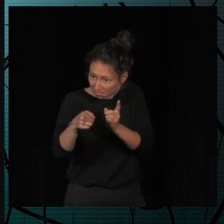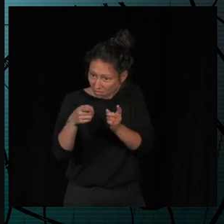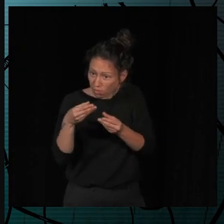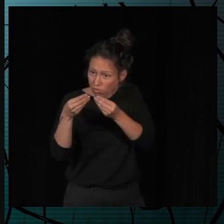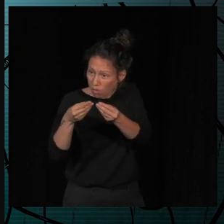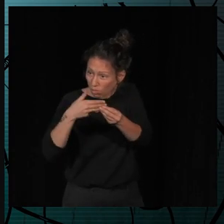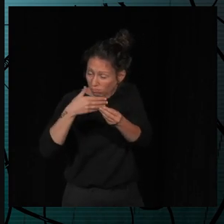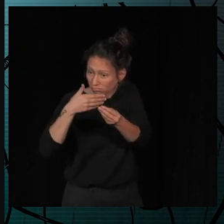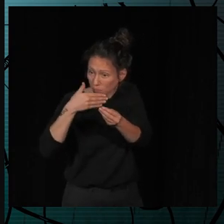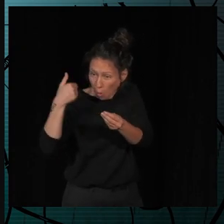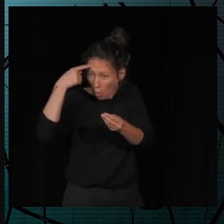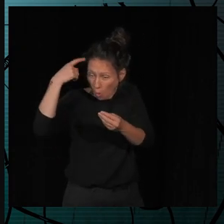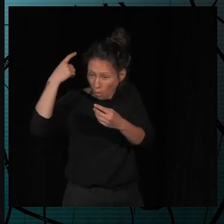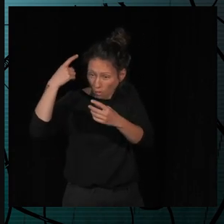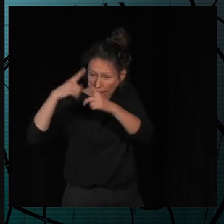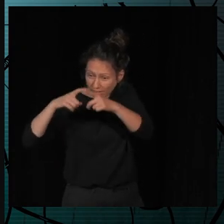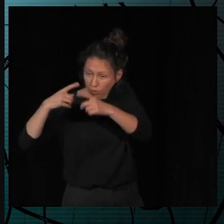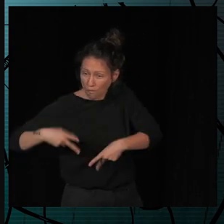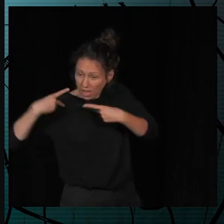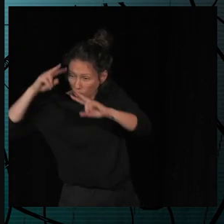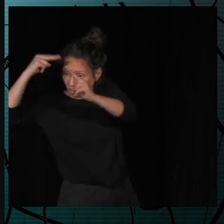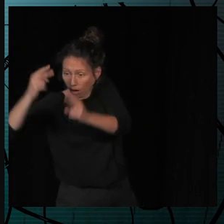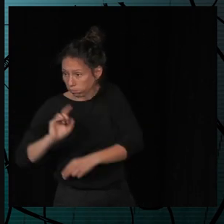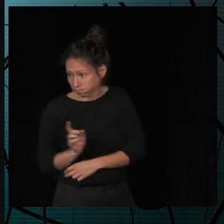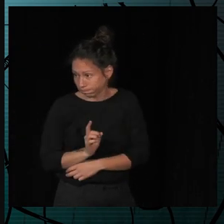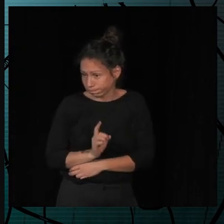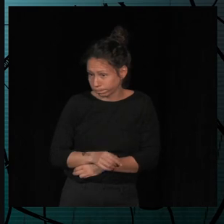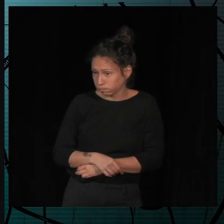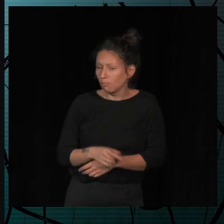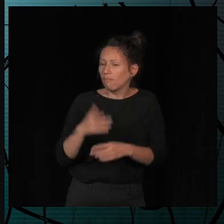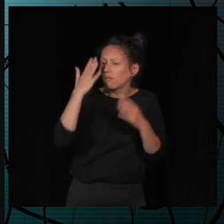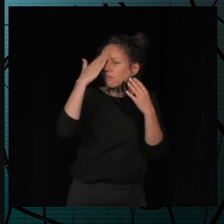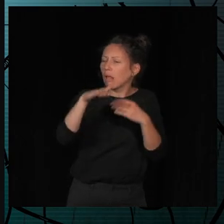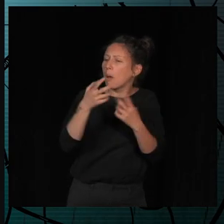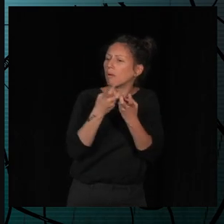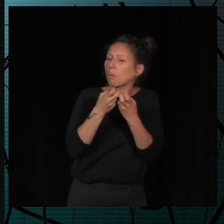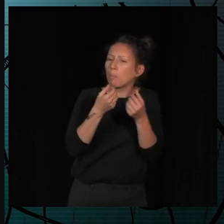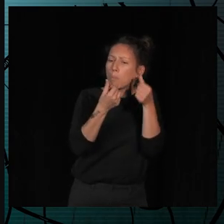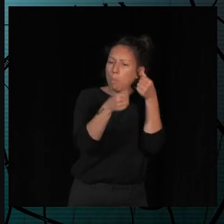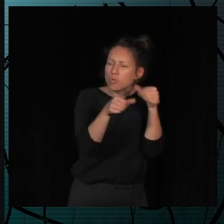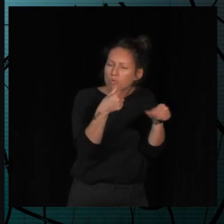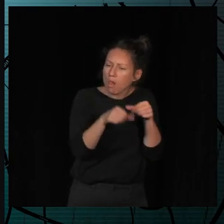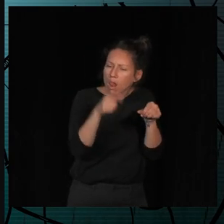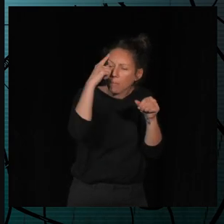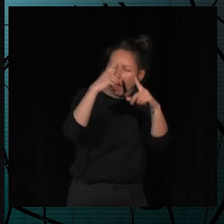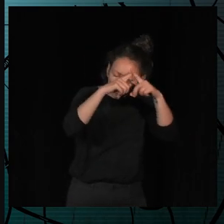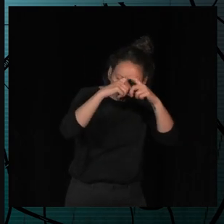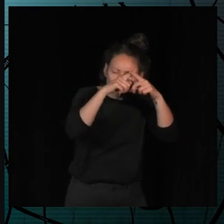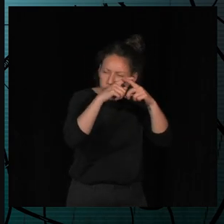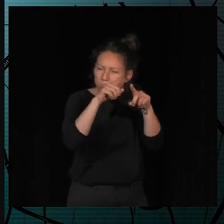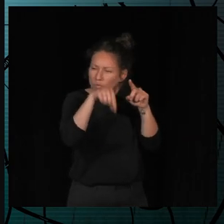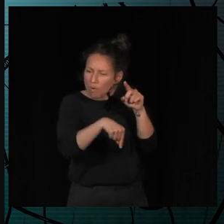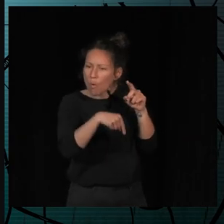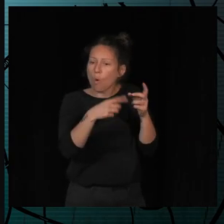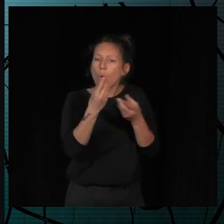game ça s'appelle où il faut réfléchir à à des choses pour arriver à à trouver une solution comme un escape game bah on voit pas c'est